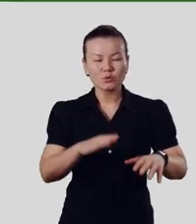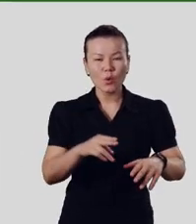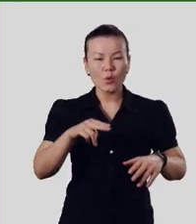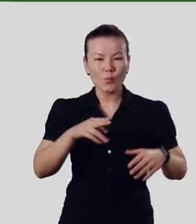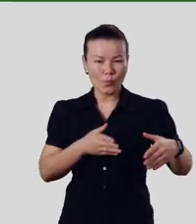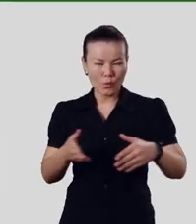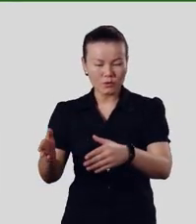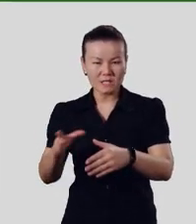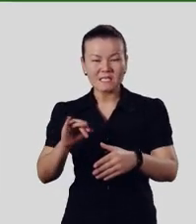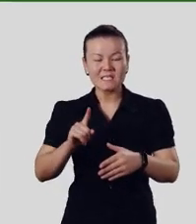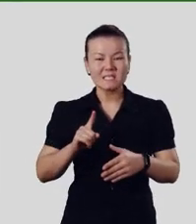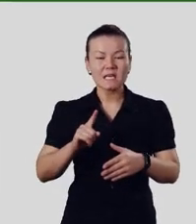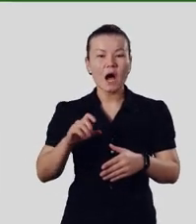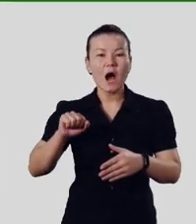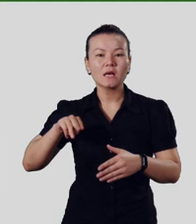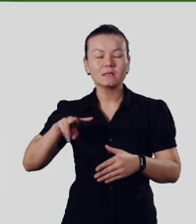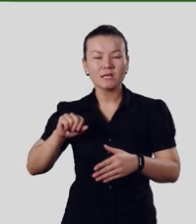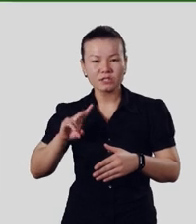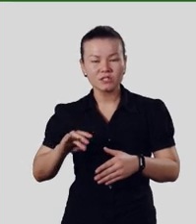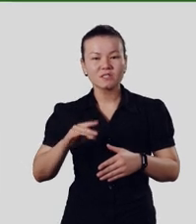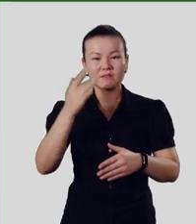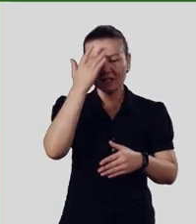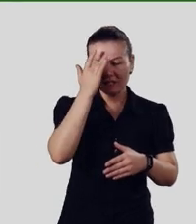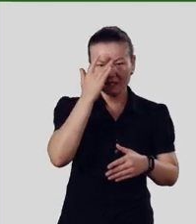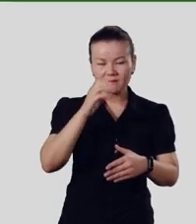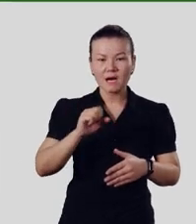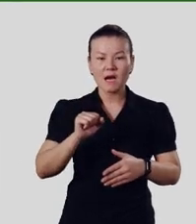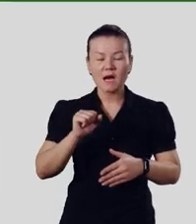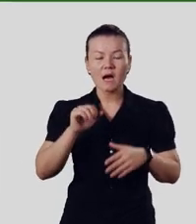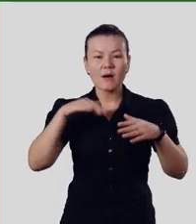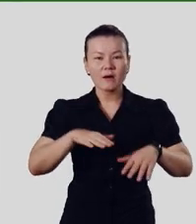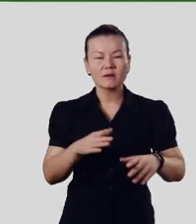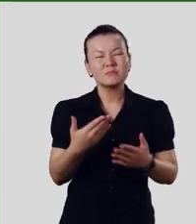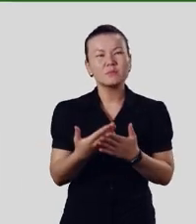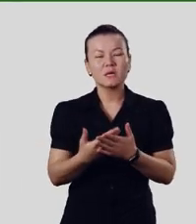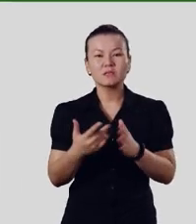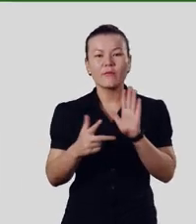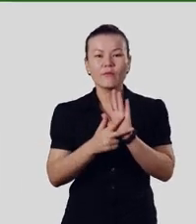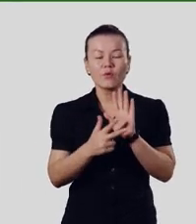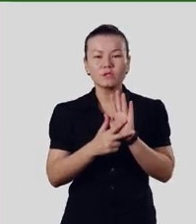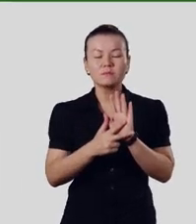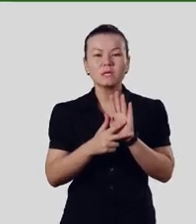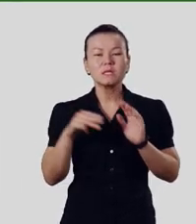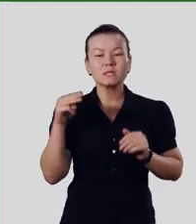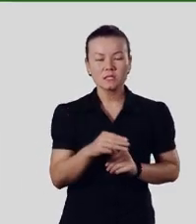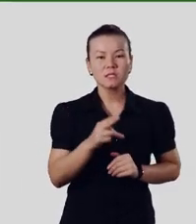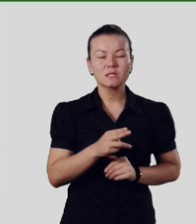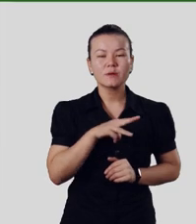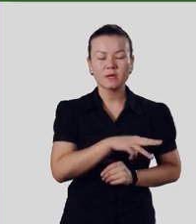из Атлантического в Индийский океан примерно на 8000 километров.